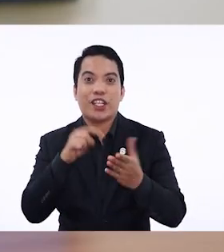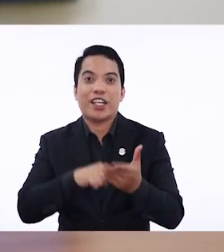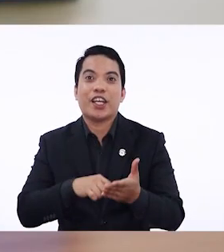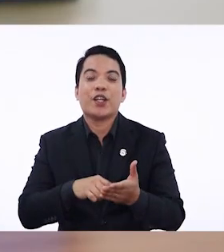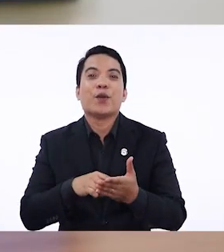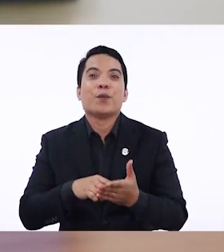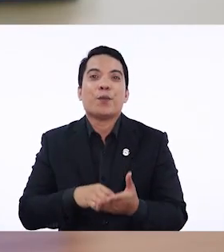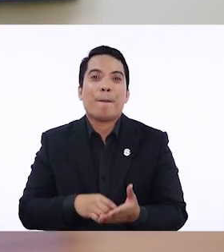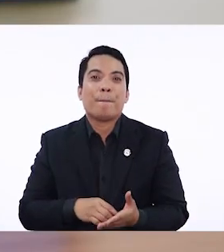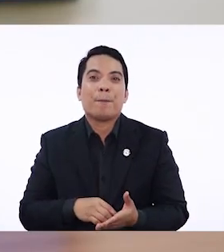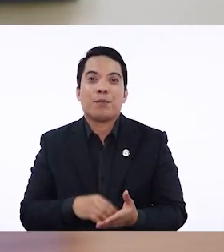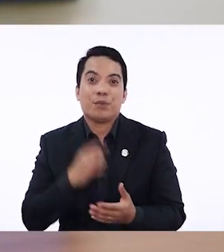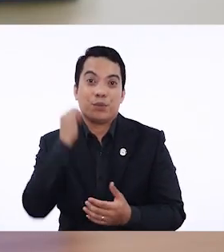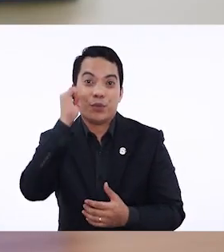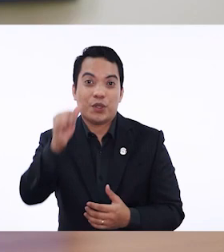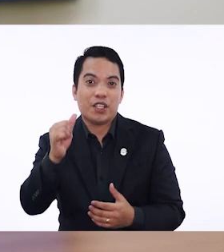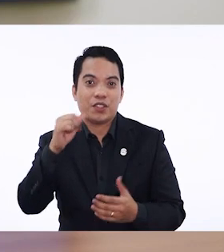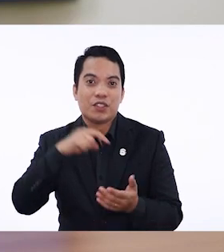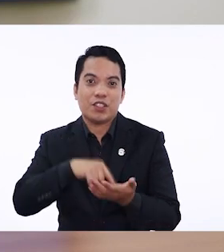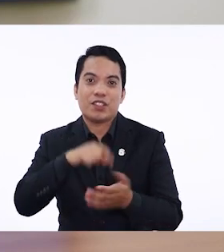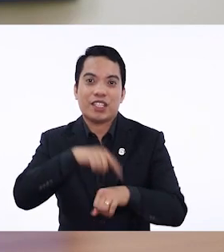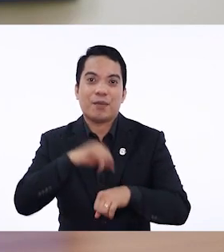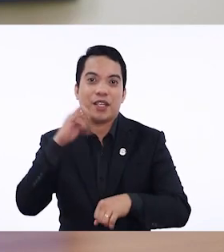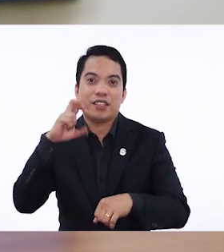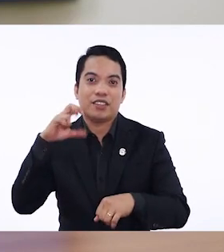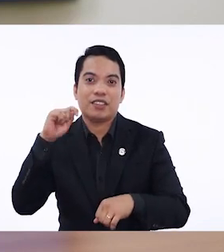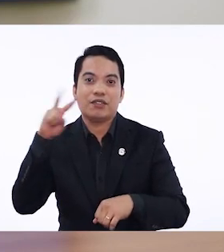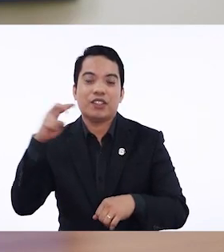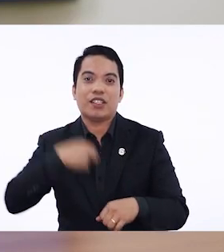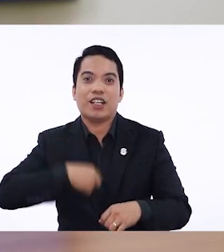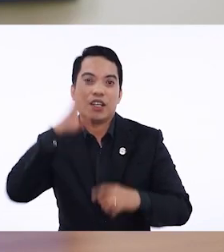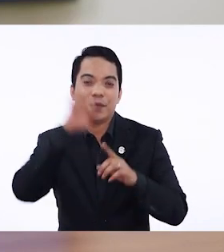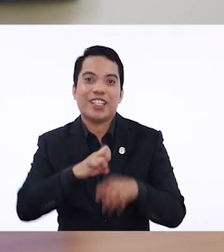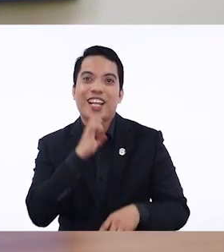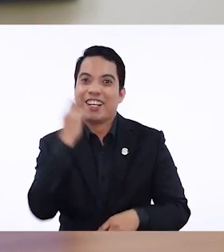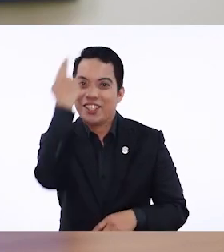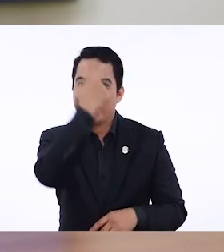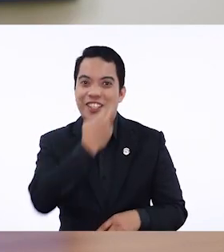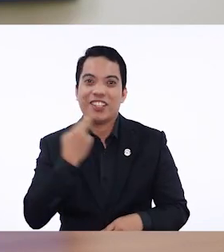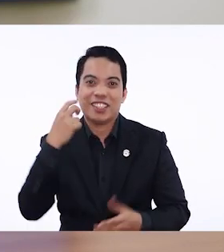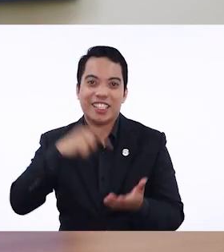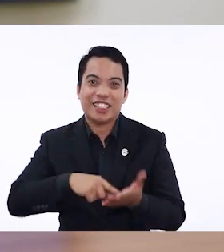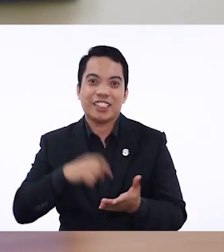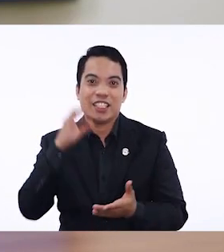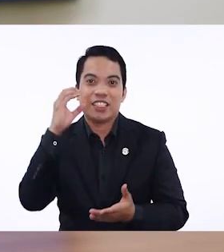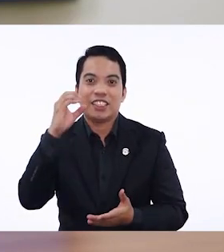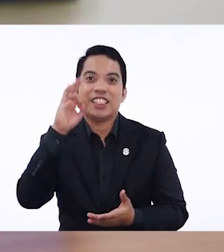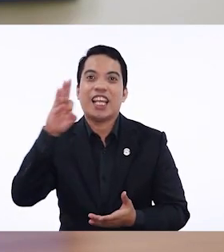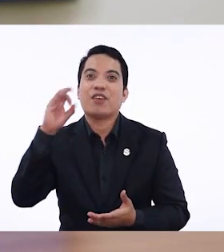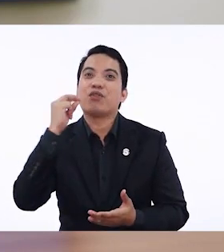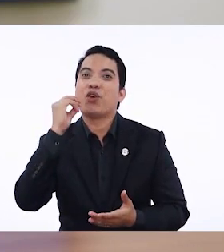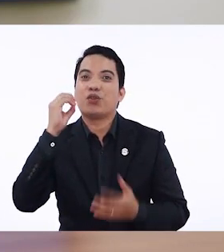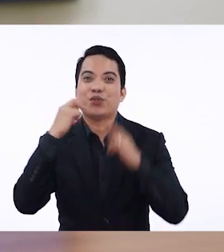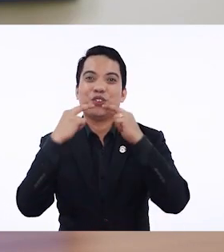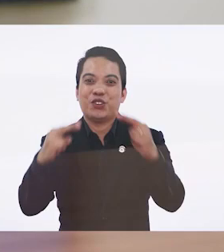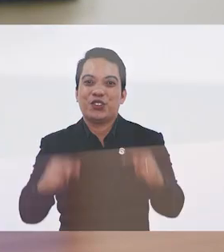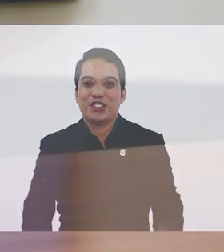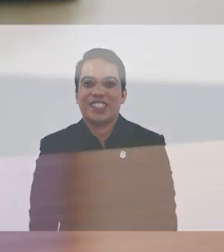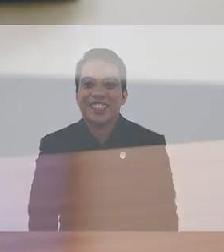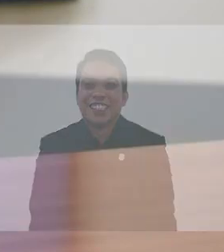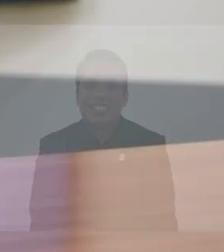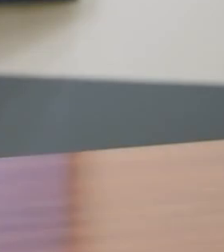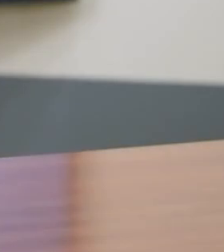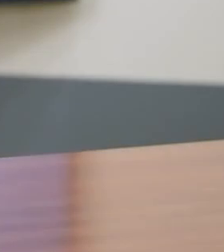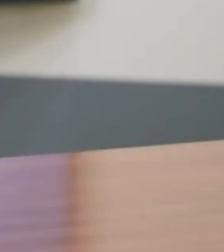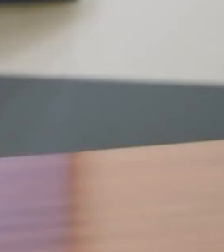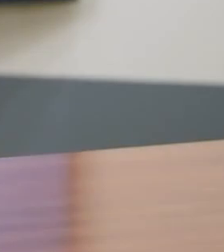again tomorrow at this time on INC TV. Ako po si kapatid na Ella Ronquillo at ito ang CFO News.